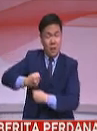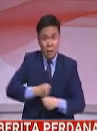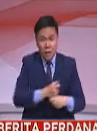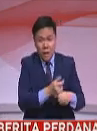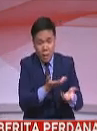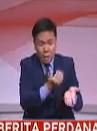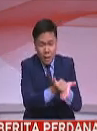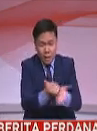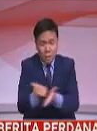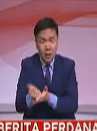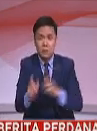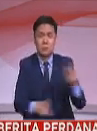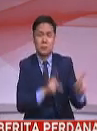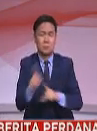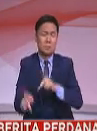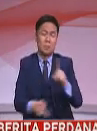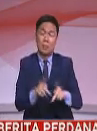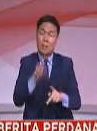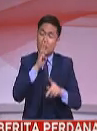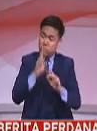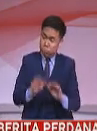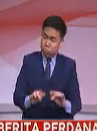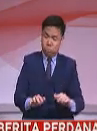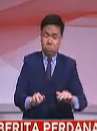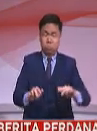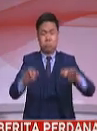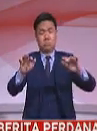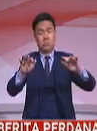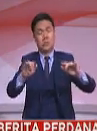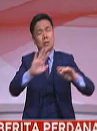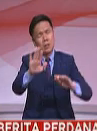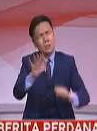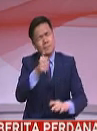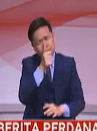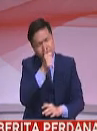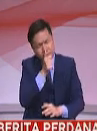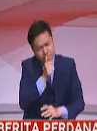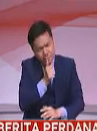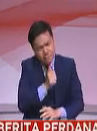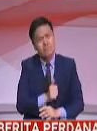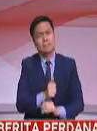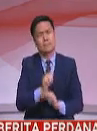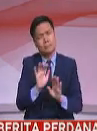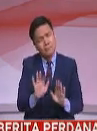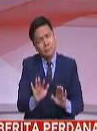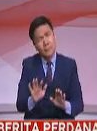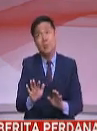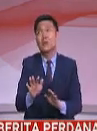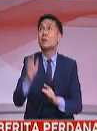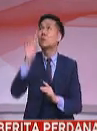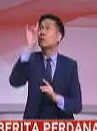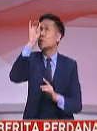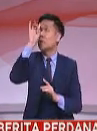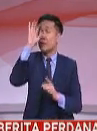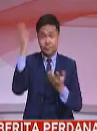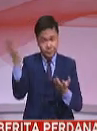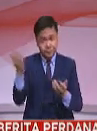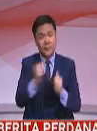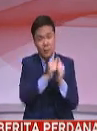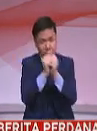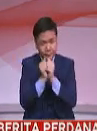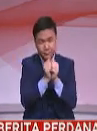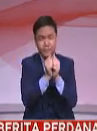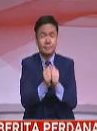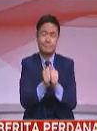membantu masa-masa banjir dan kita harap Masih masih banjir bersamaan salah kami akan bersama dengan mereka bagi